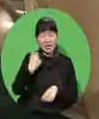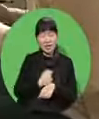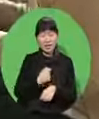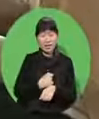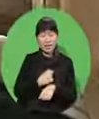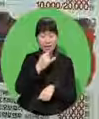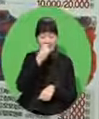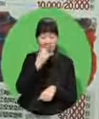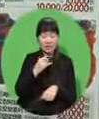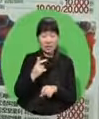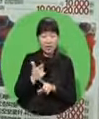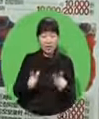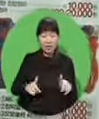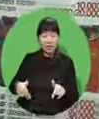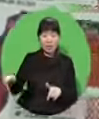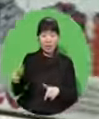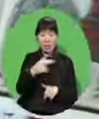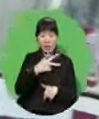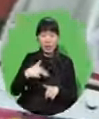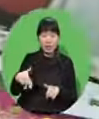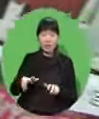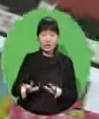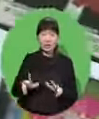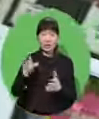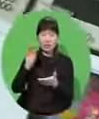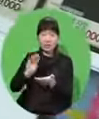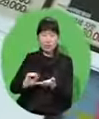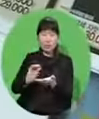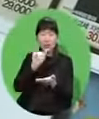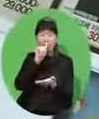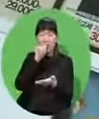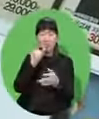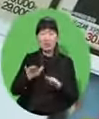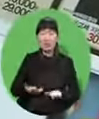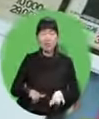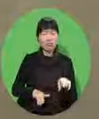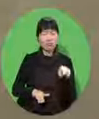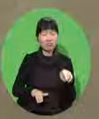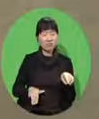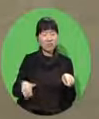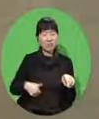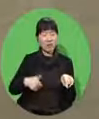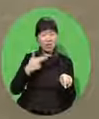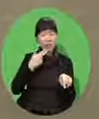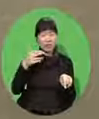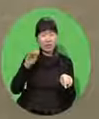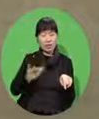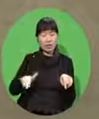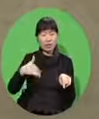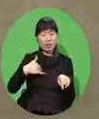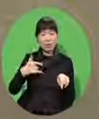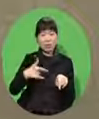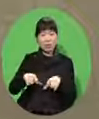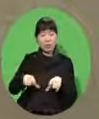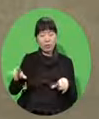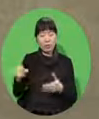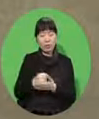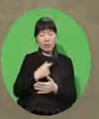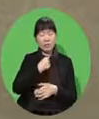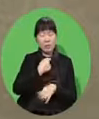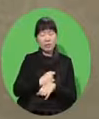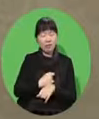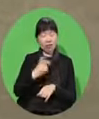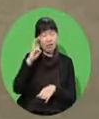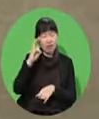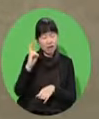생각돼 라는 것들은 오려서 여기에 붙여주고 이거는 필요하진 않지만 내가 너무 평소에 갖고 싶었던